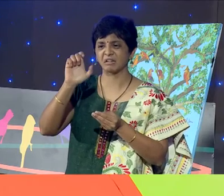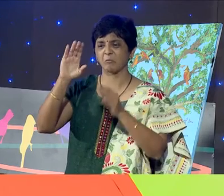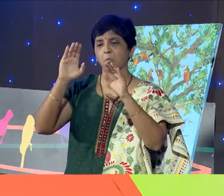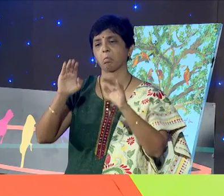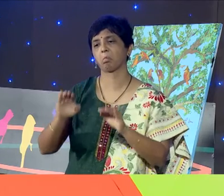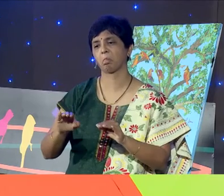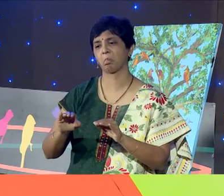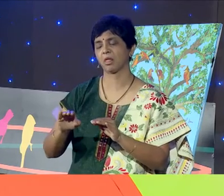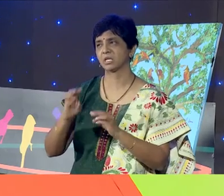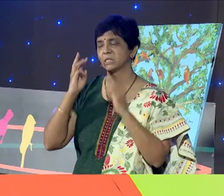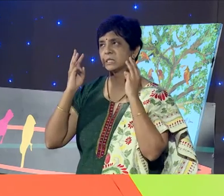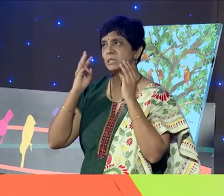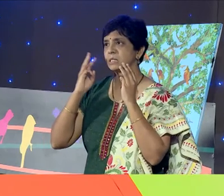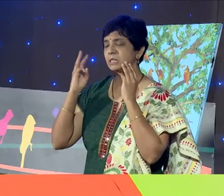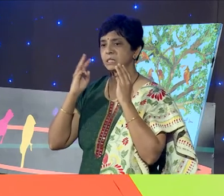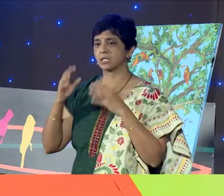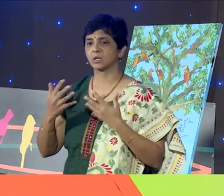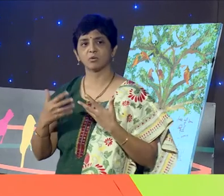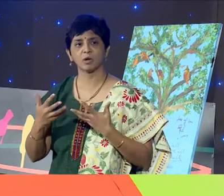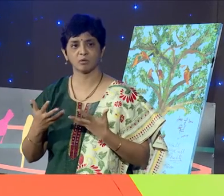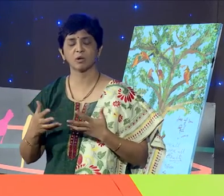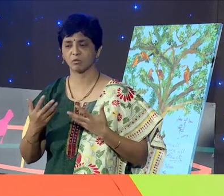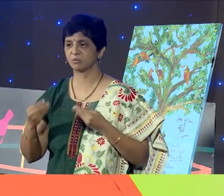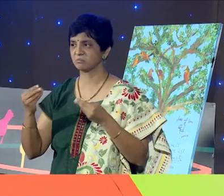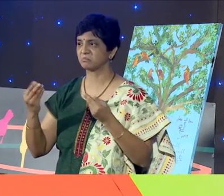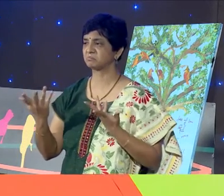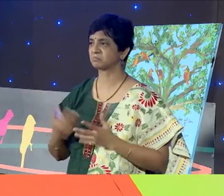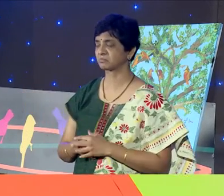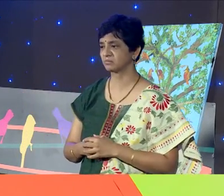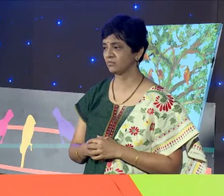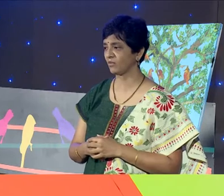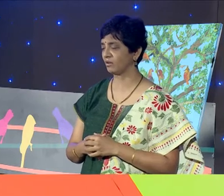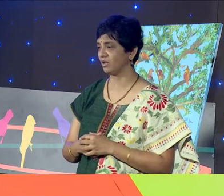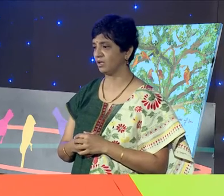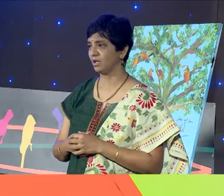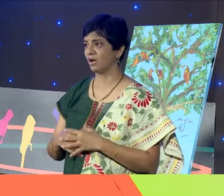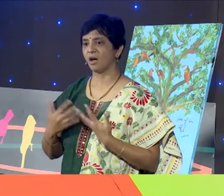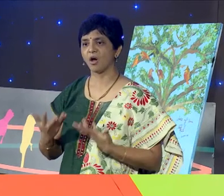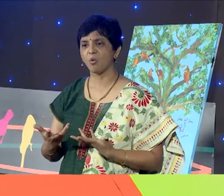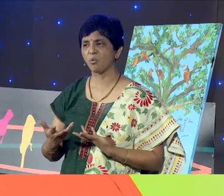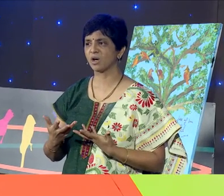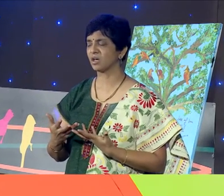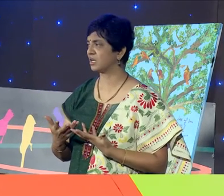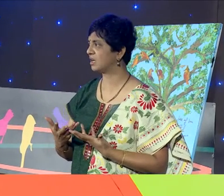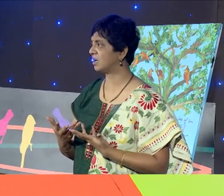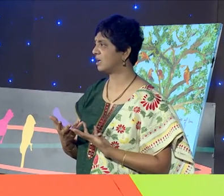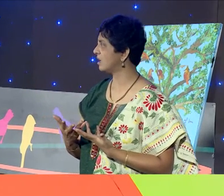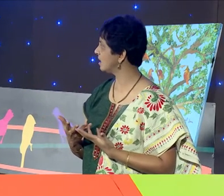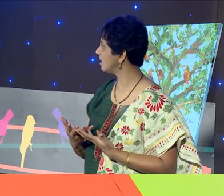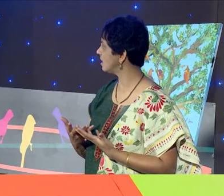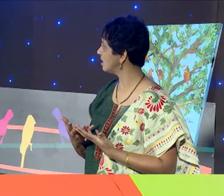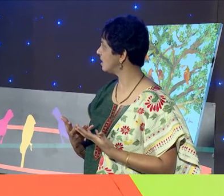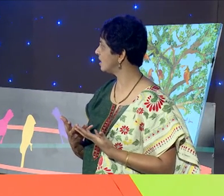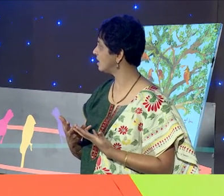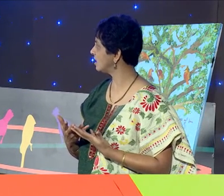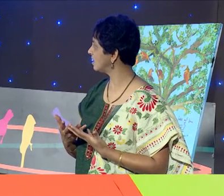बार किया करते थे, जितनी चद्दर है उतने पैर पसारो, आपने भी सुनी रहेगी, मुझे तो बहुत बार सुनाई गई बचपन में कि तुम्हारी